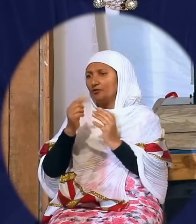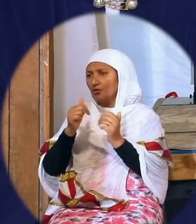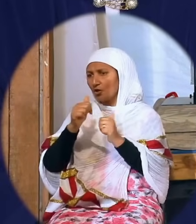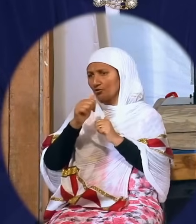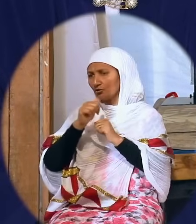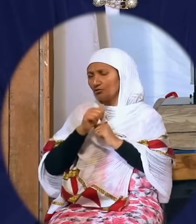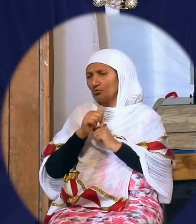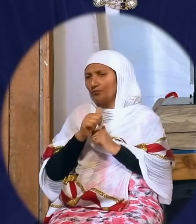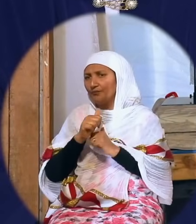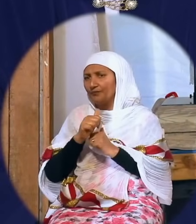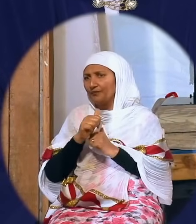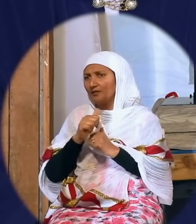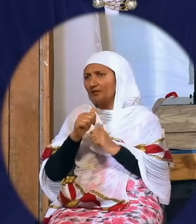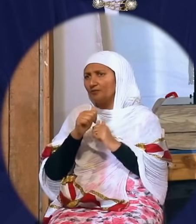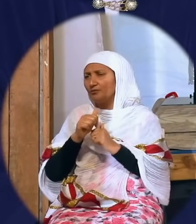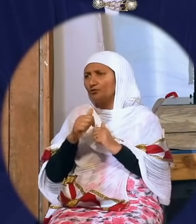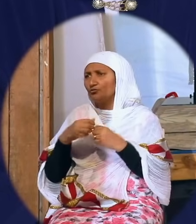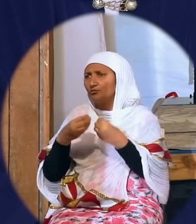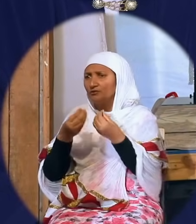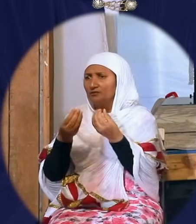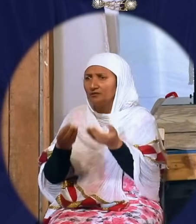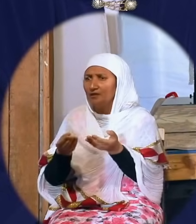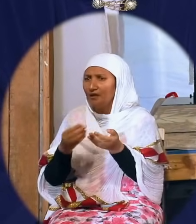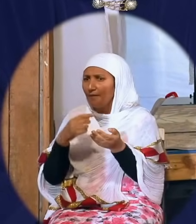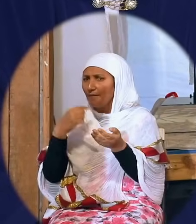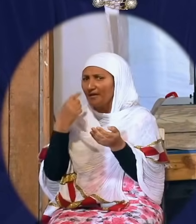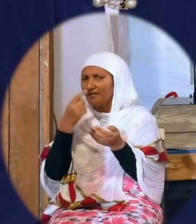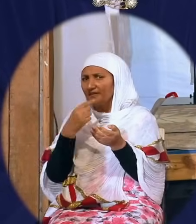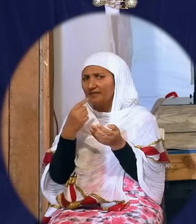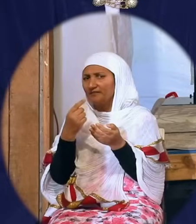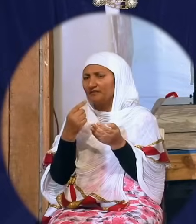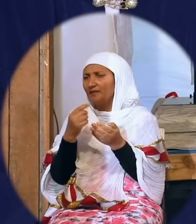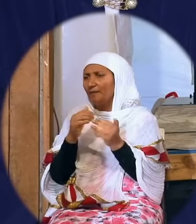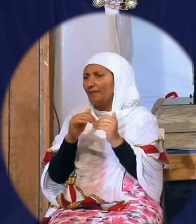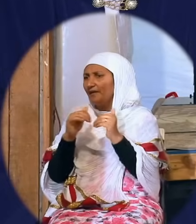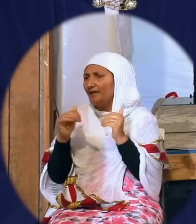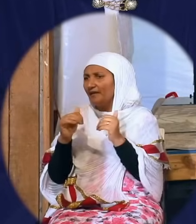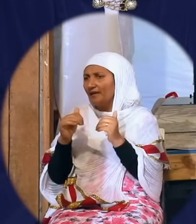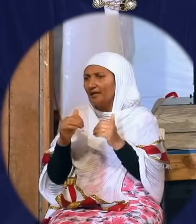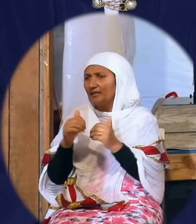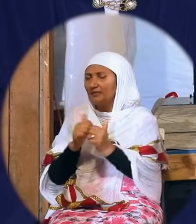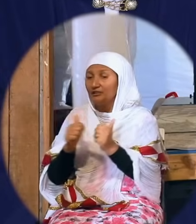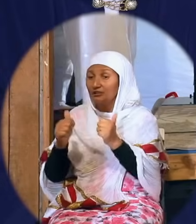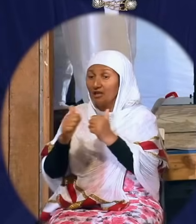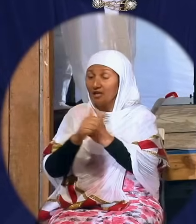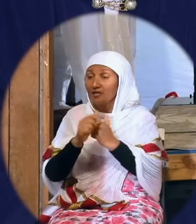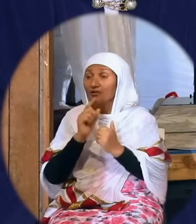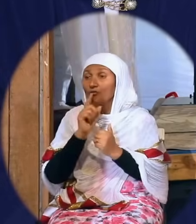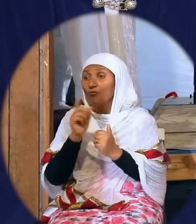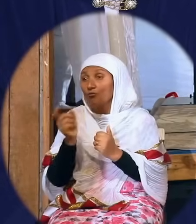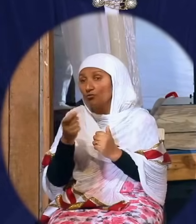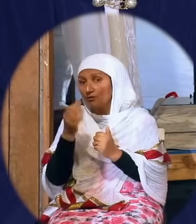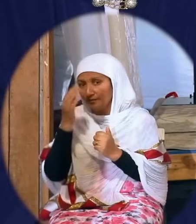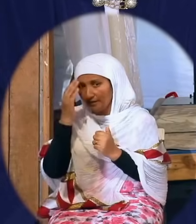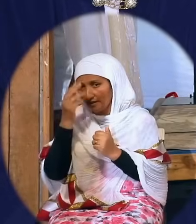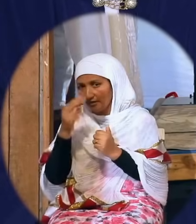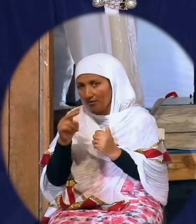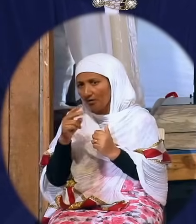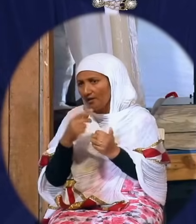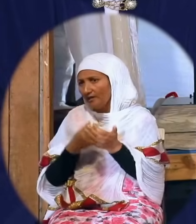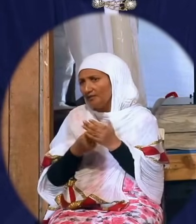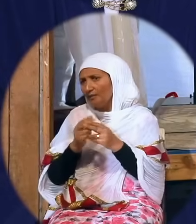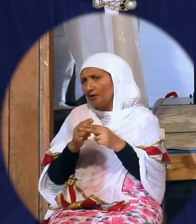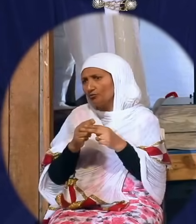ይሄ ለራሳቸው የሚሰጡትን ማንነት አይደንቲቲ ነው እየተሸጋገረ መሆኑን የምናየው ማለት ነው። ስለዚህ እኔ